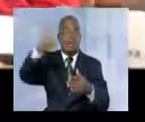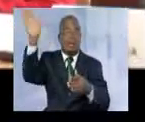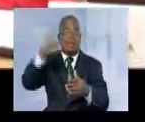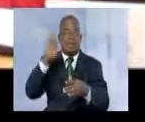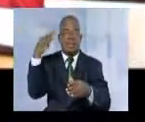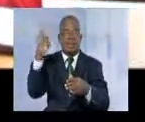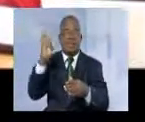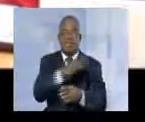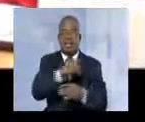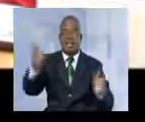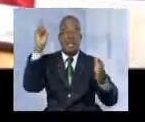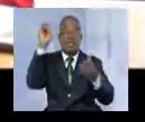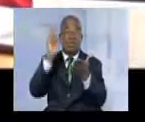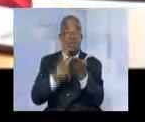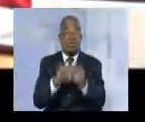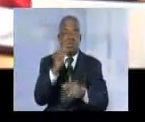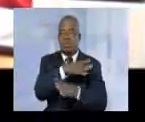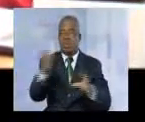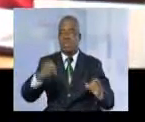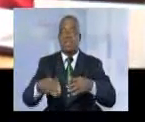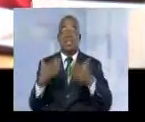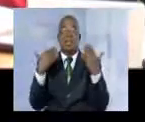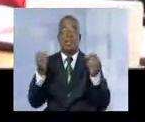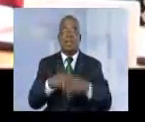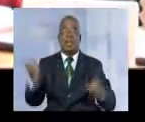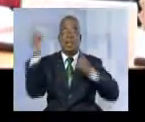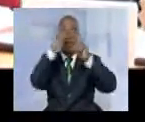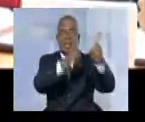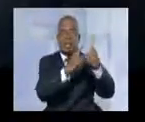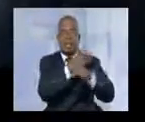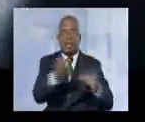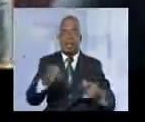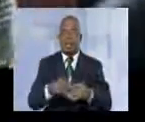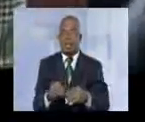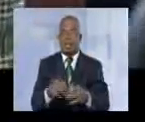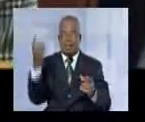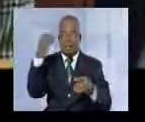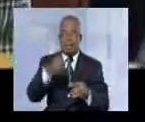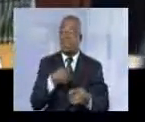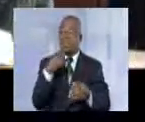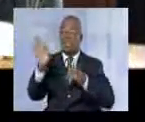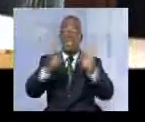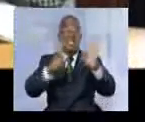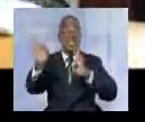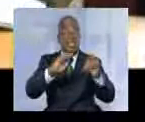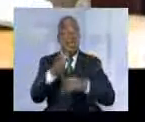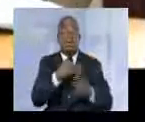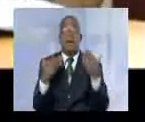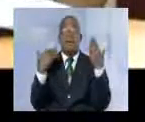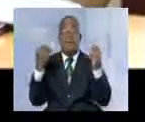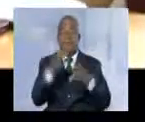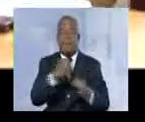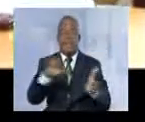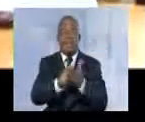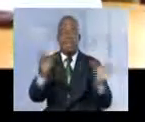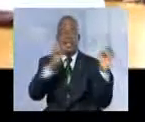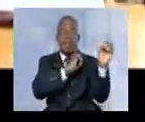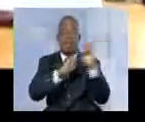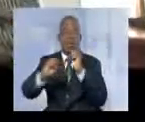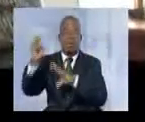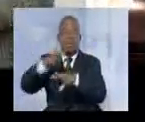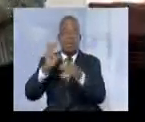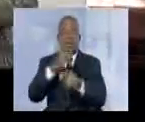qui régissent les relations entre le pays hôte et l'organisation internationale. Irina Bokova indique que l'ouverture de ce bureau devrait faciliter le